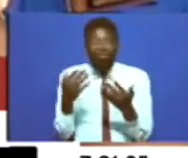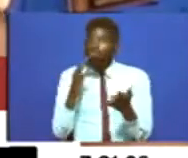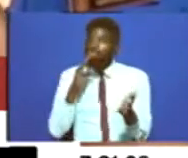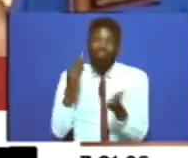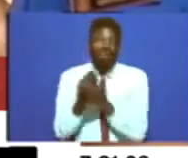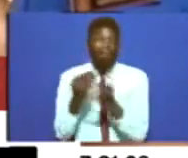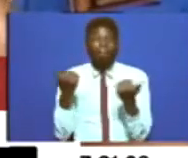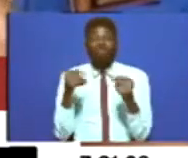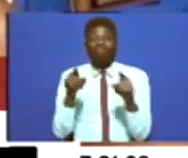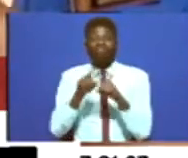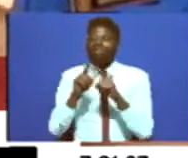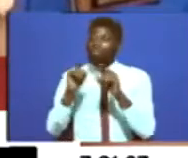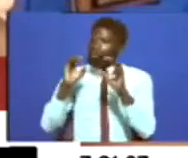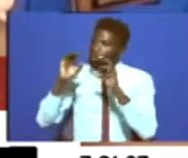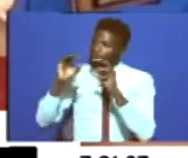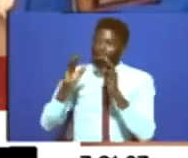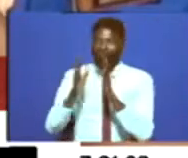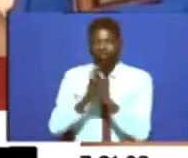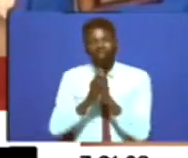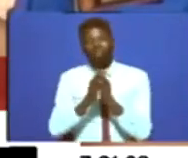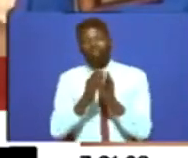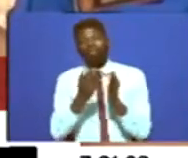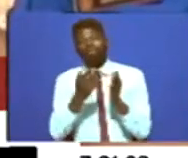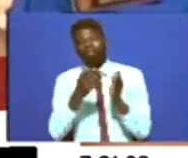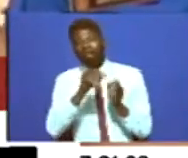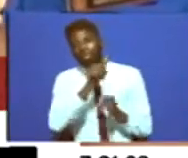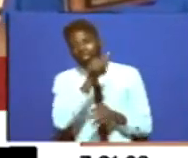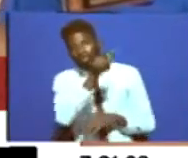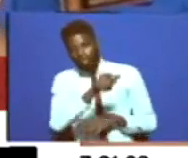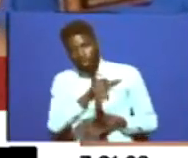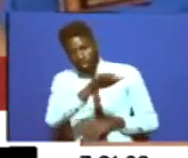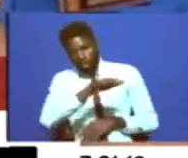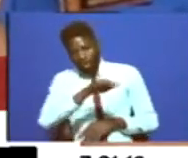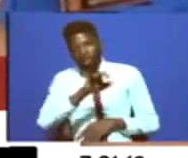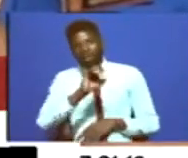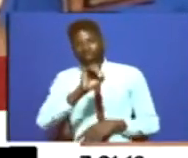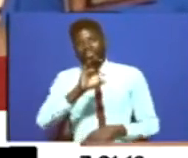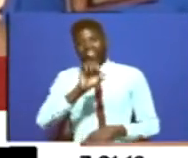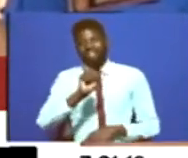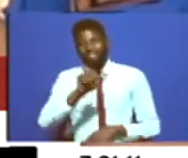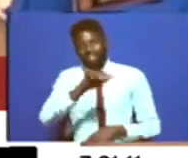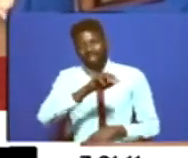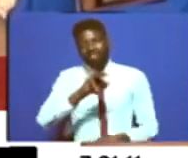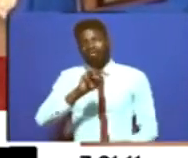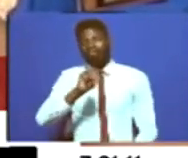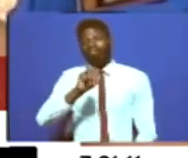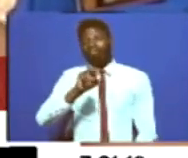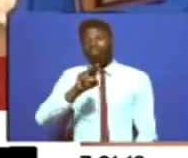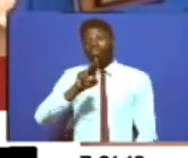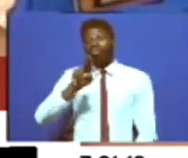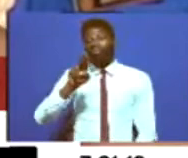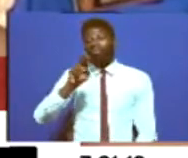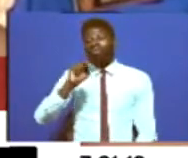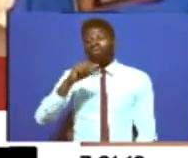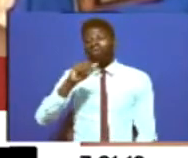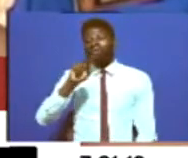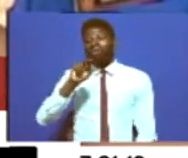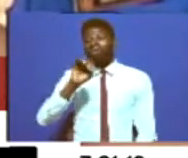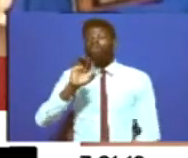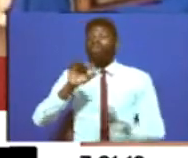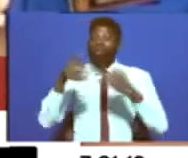hujawasiliana na mwenzako kama OCS in charge of muungano ama my OCPD ndio